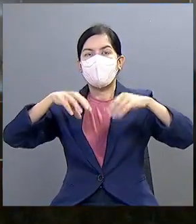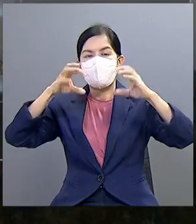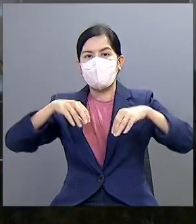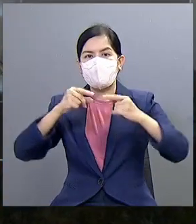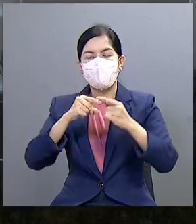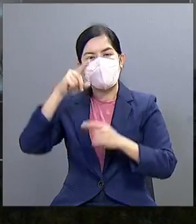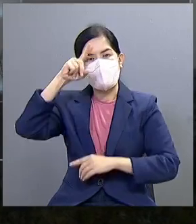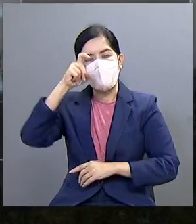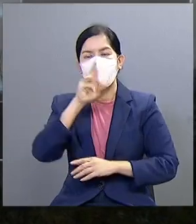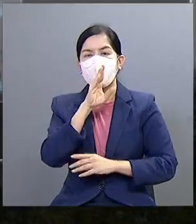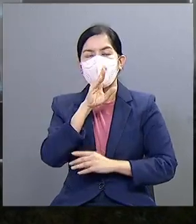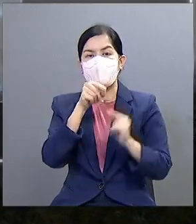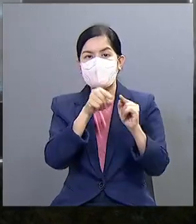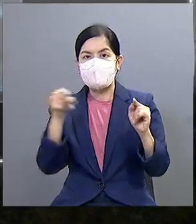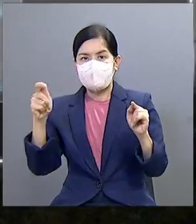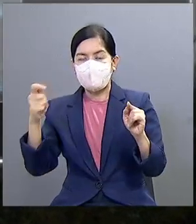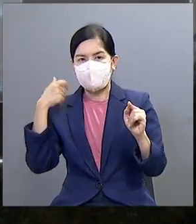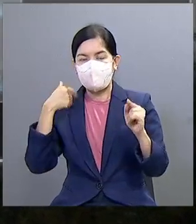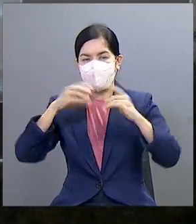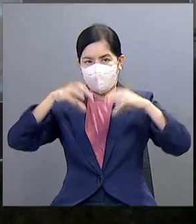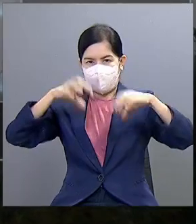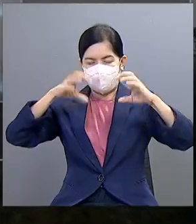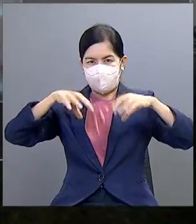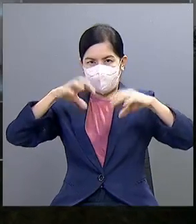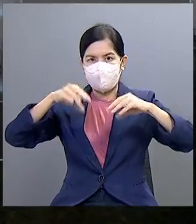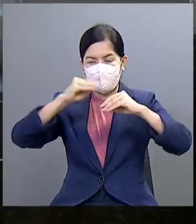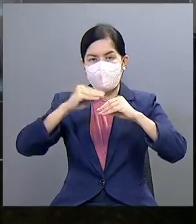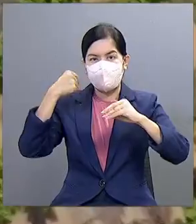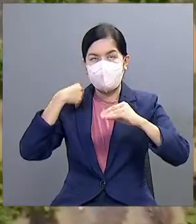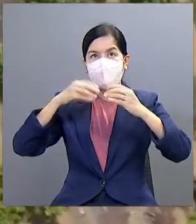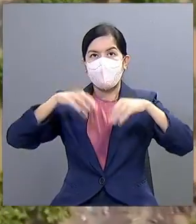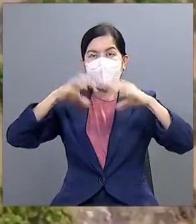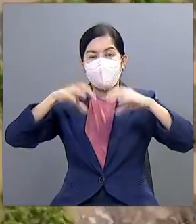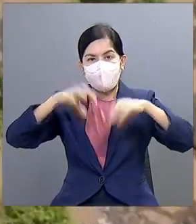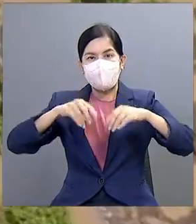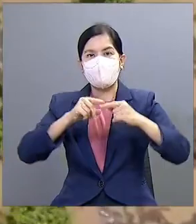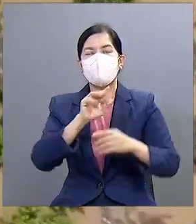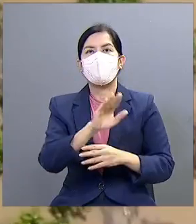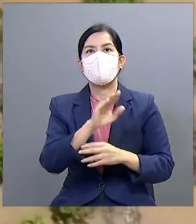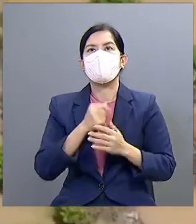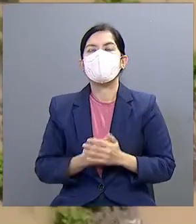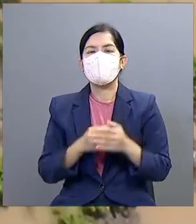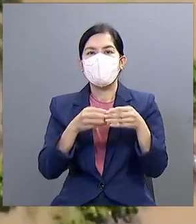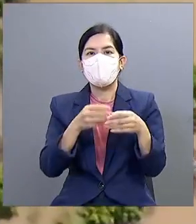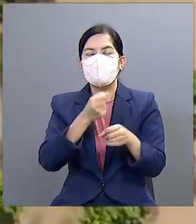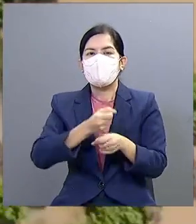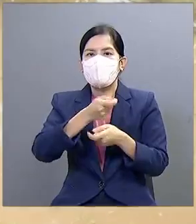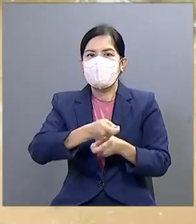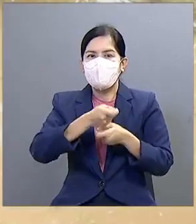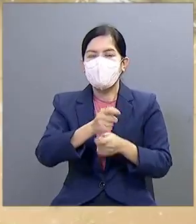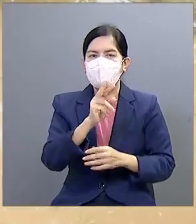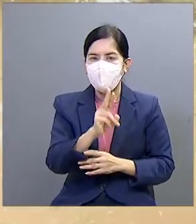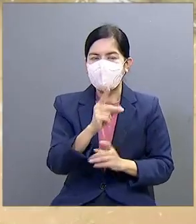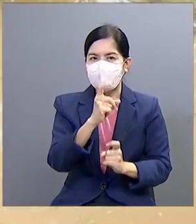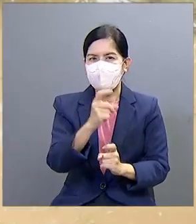คารที่จะถึงนี้จะมีฝนเพิ่มมากขึ้นและมีฝนตกหนักถึงหนักมากบางแห่งเกษตรกรควรระวังอันตรายและป้องกันความเสียหายที่อาจจะ